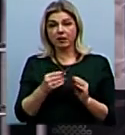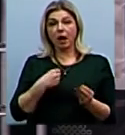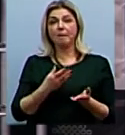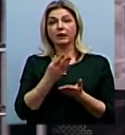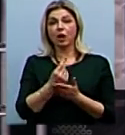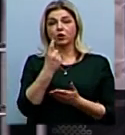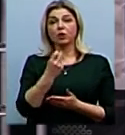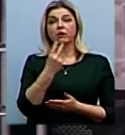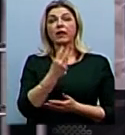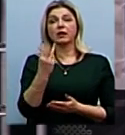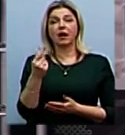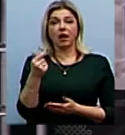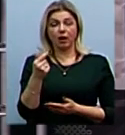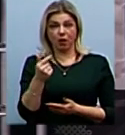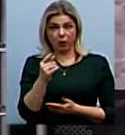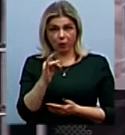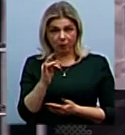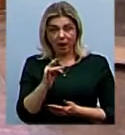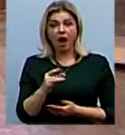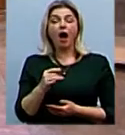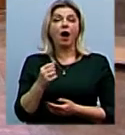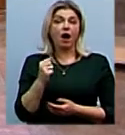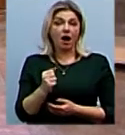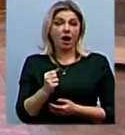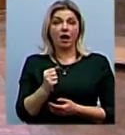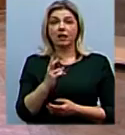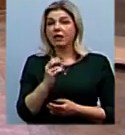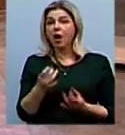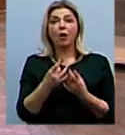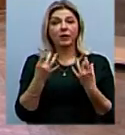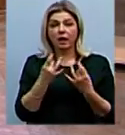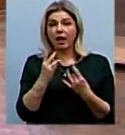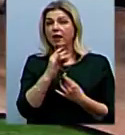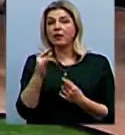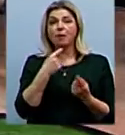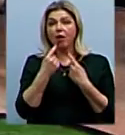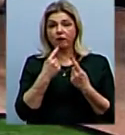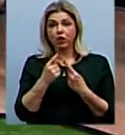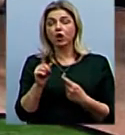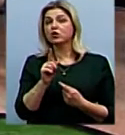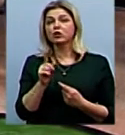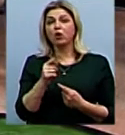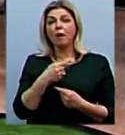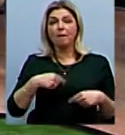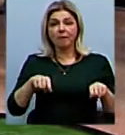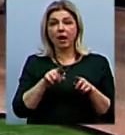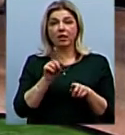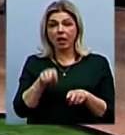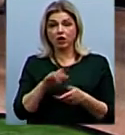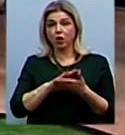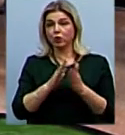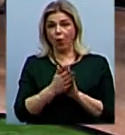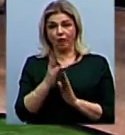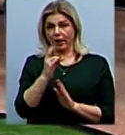123 рубля. Не пришли, не рассказали, не поговорили, что они будут... Мы даже договор с ними